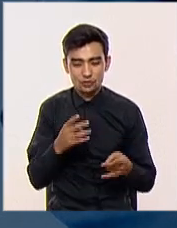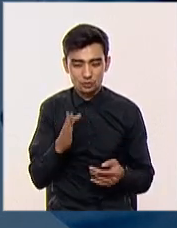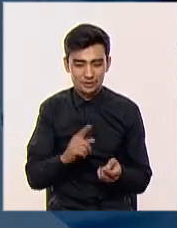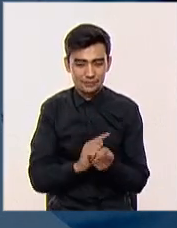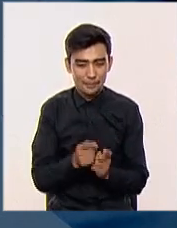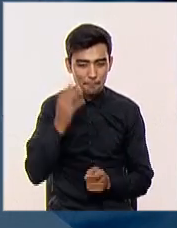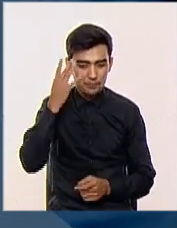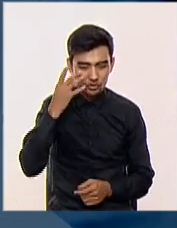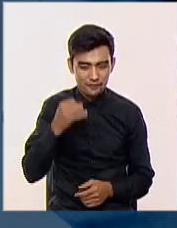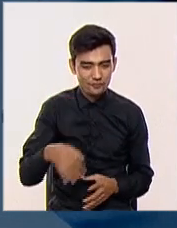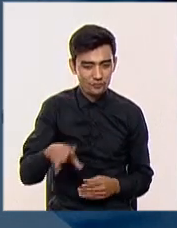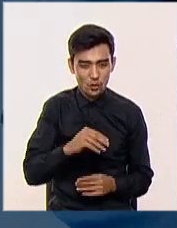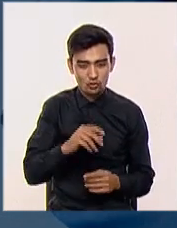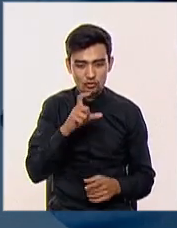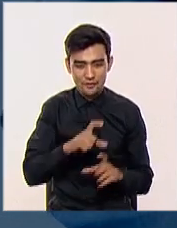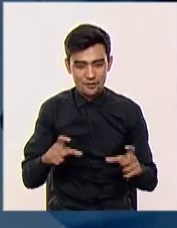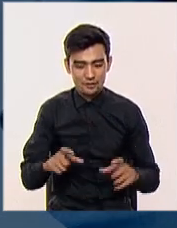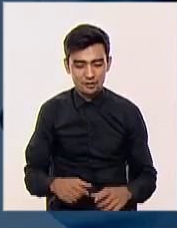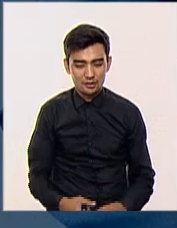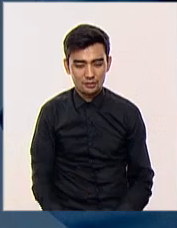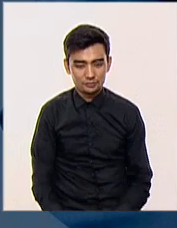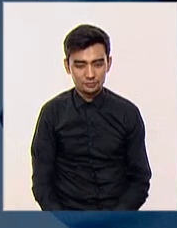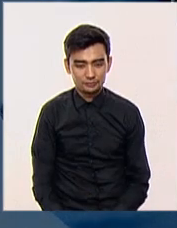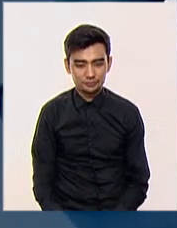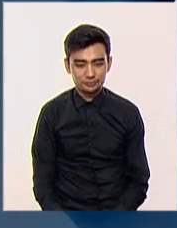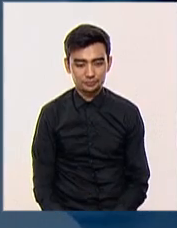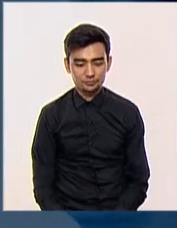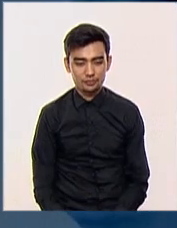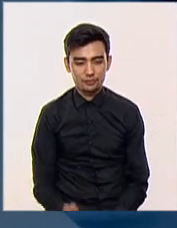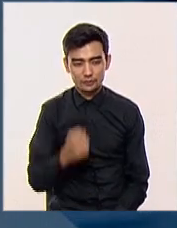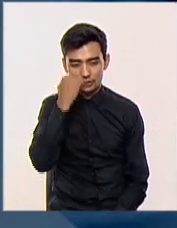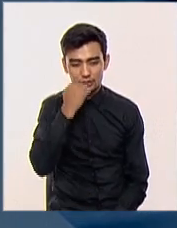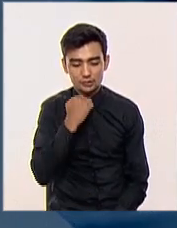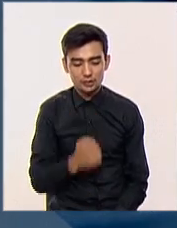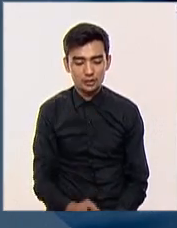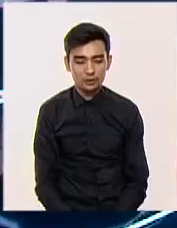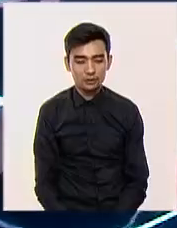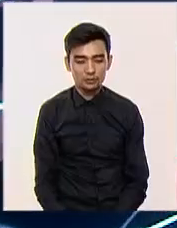изменение мышления всего человечества. Оскар? Спасибо, Динара.